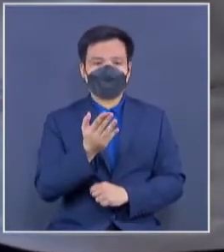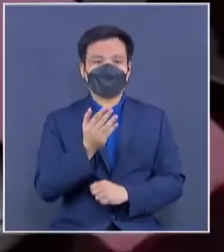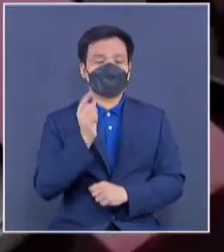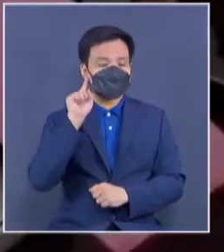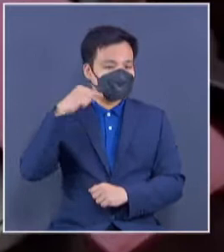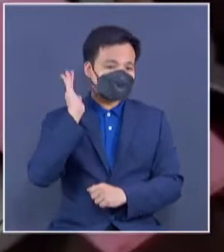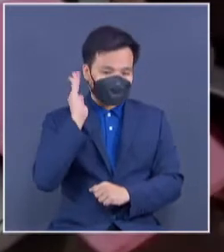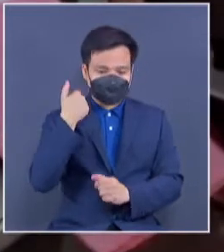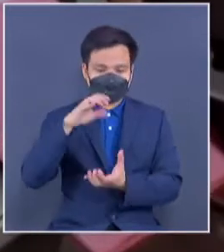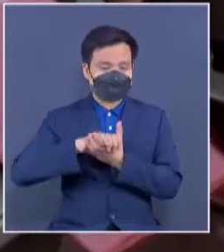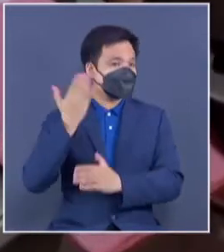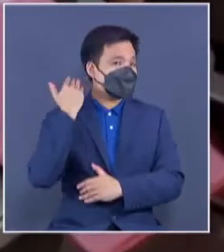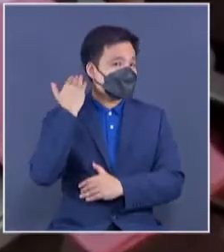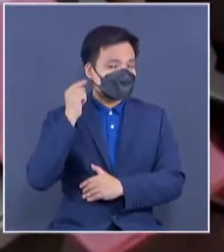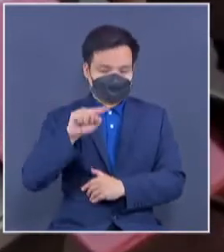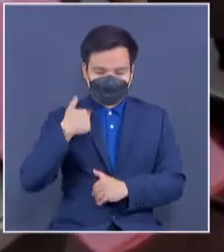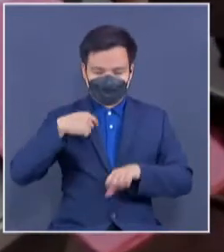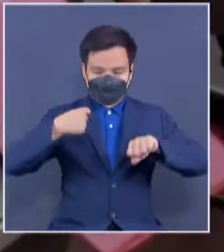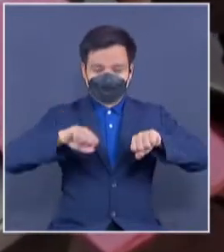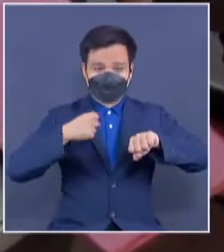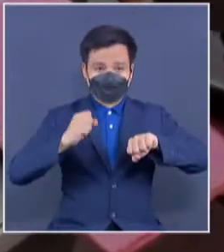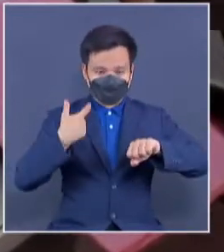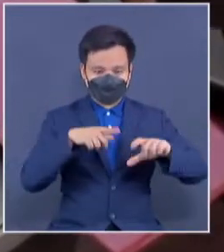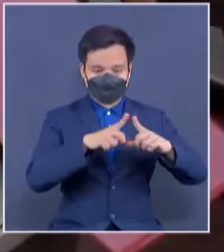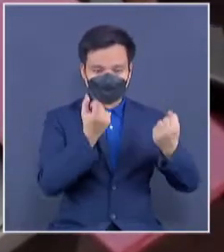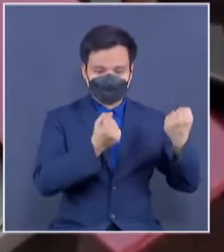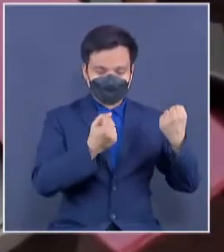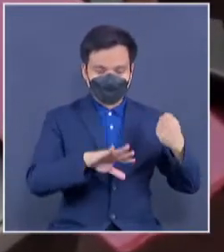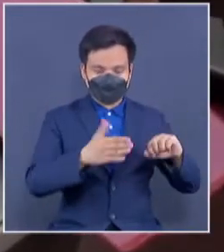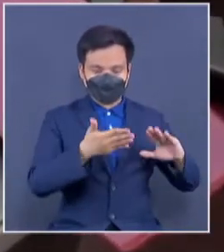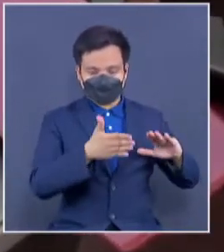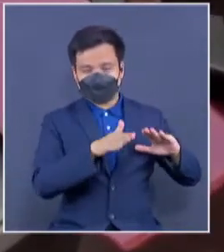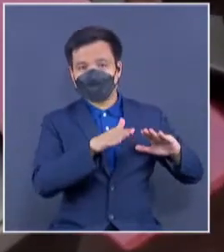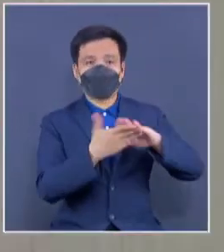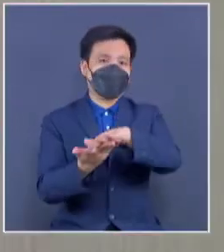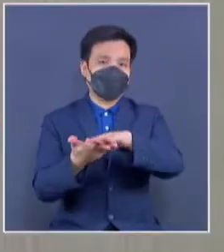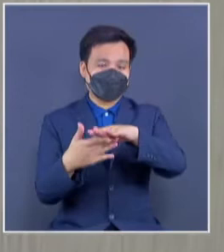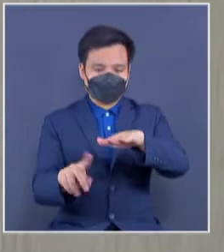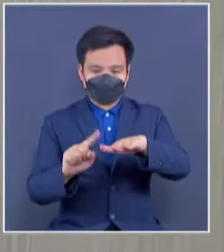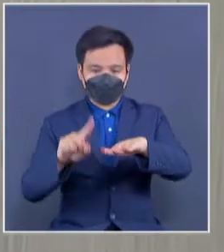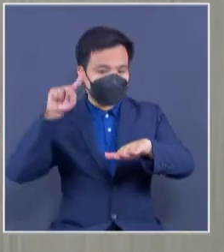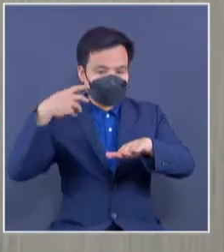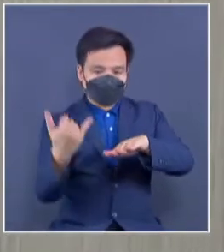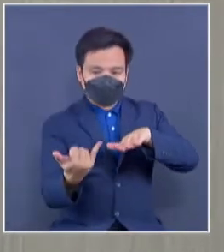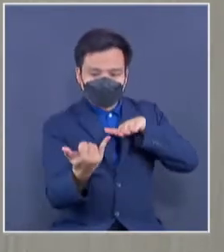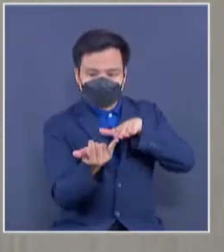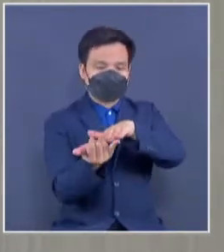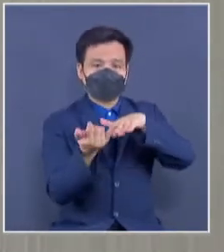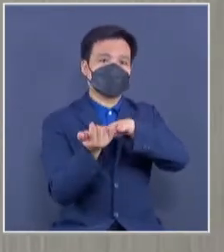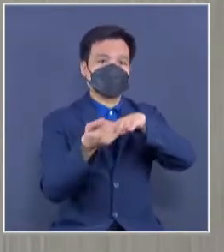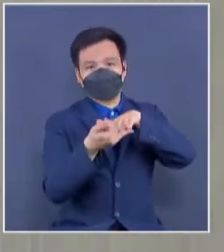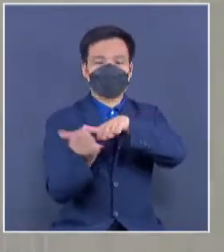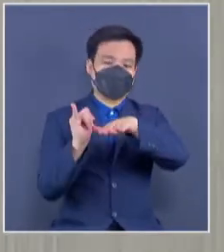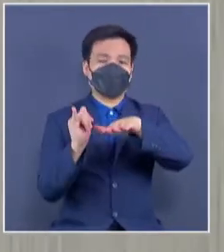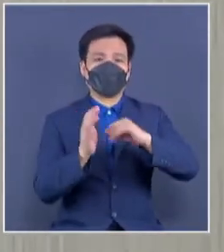สองสามีภรรยาเนี่ยนะครับก็เป็นเจ้าของรถมอเตอร์ไซค์ทุกคนให้มันล้มลงแล้วก็ไล่ที่รับภรรยาอยู่ตรงนั้นด้วยเนี่ยรถไม่สนใจเลย